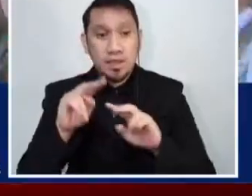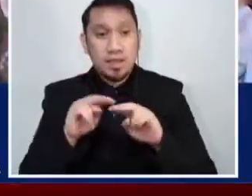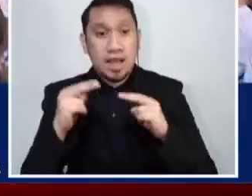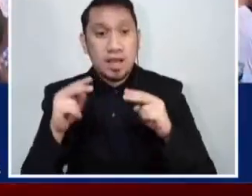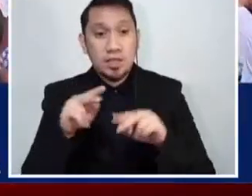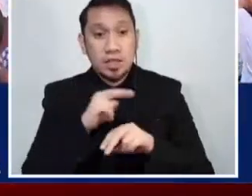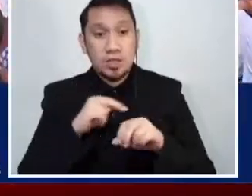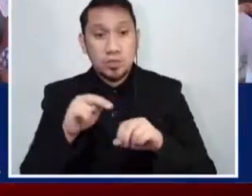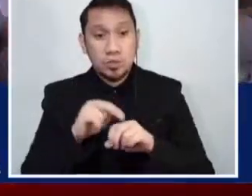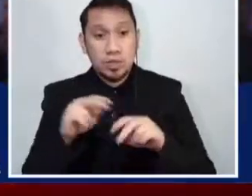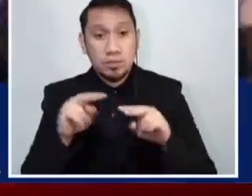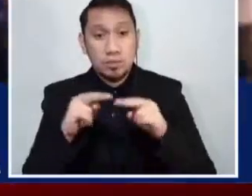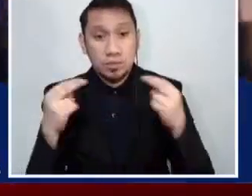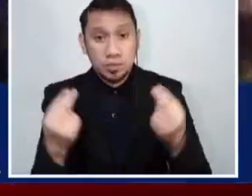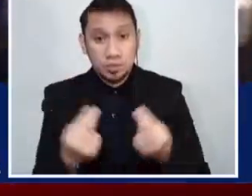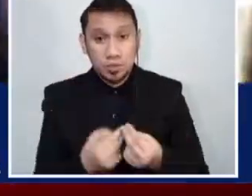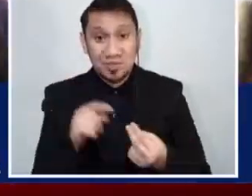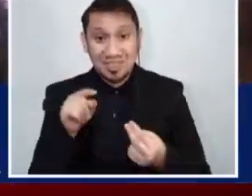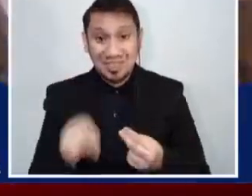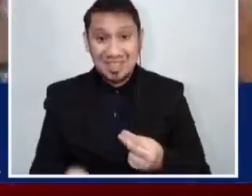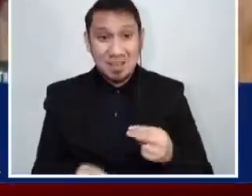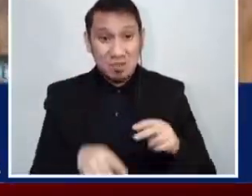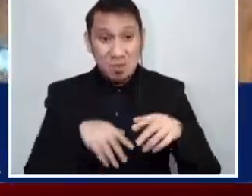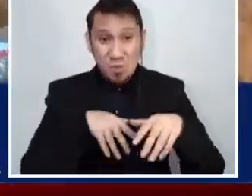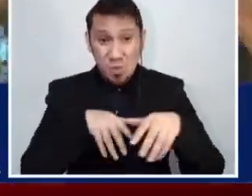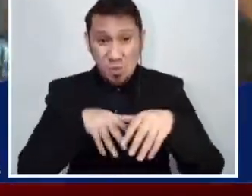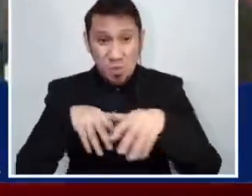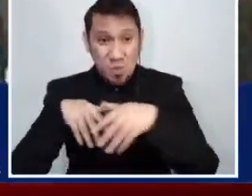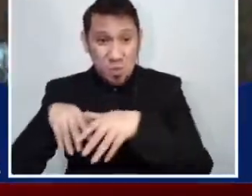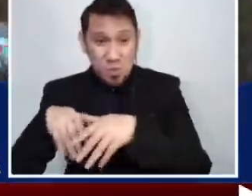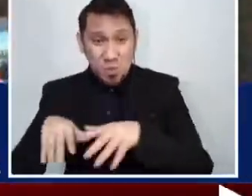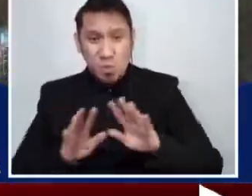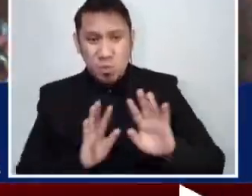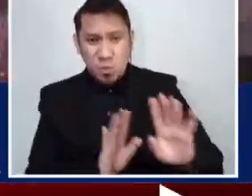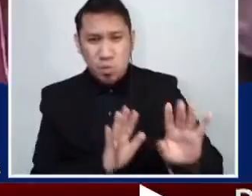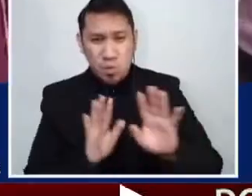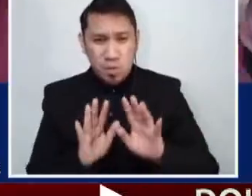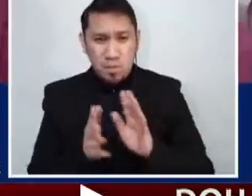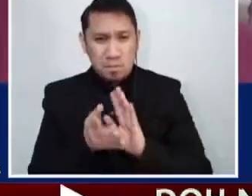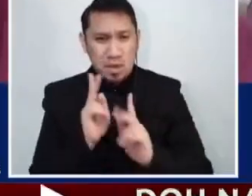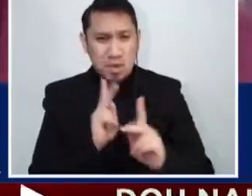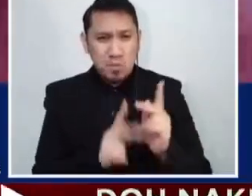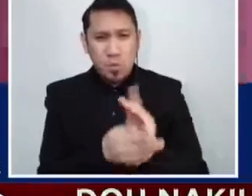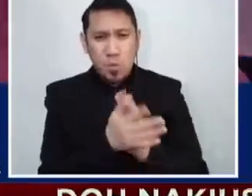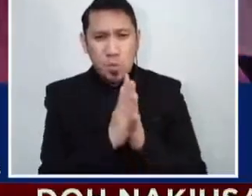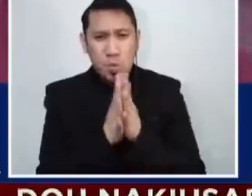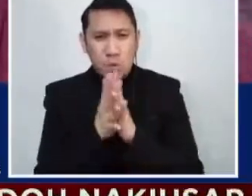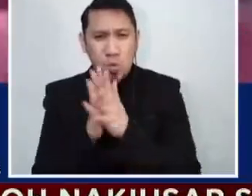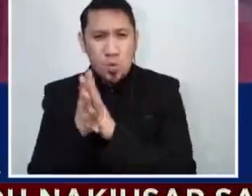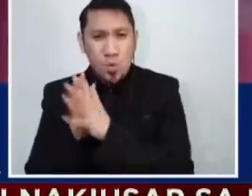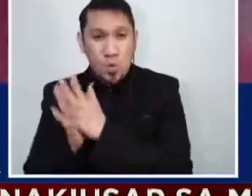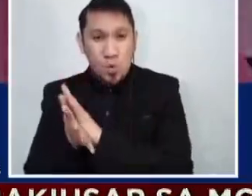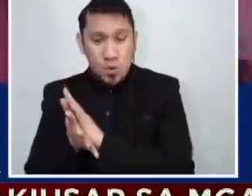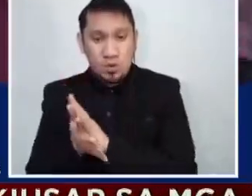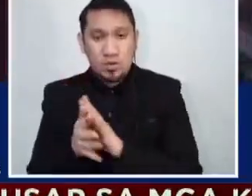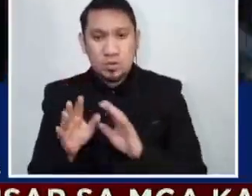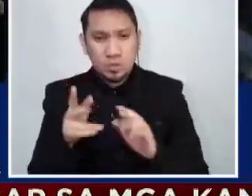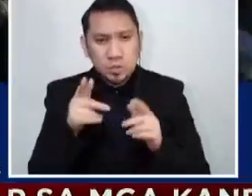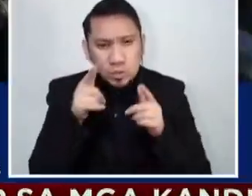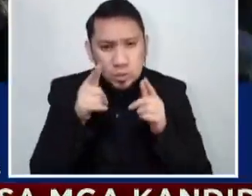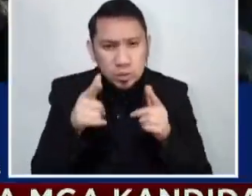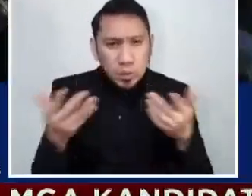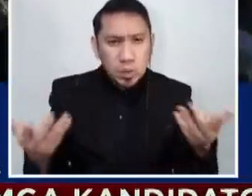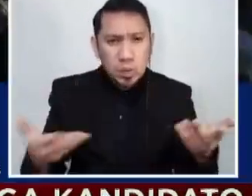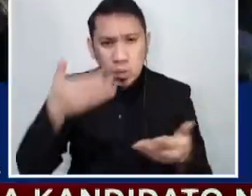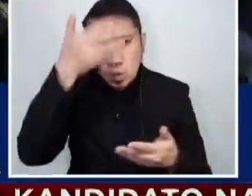ilang proclamation rallies, nagkadikit-dikit na rin ang ilang tao sa audience at halos walang nagsuot ng face shield